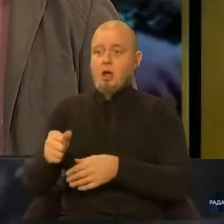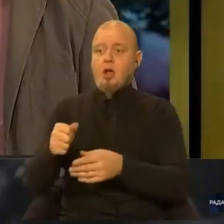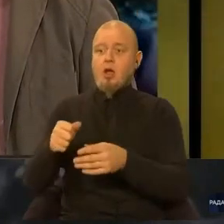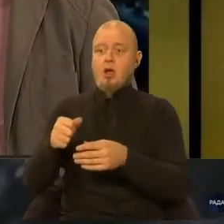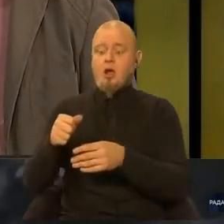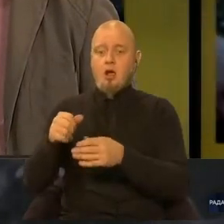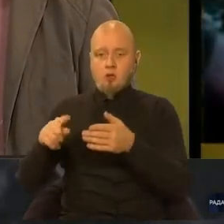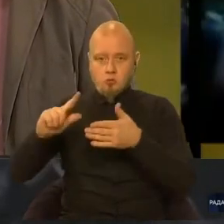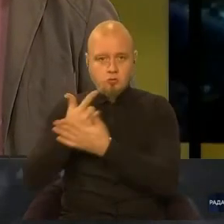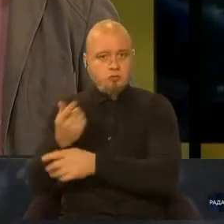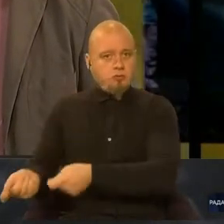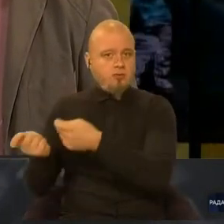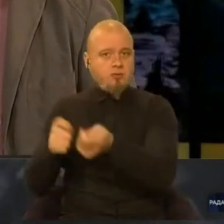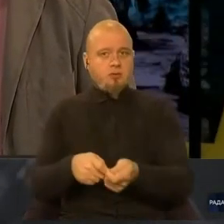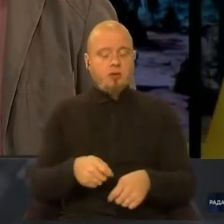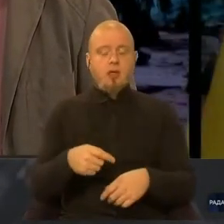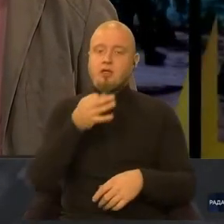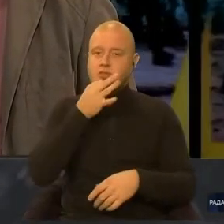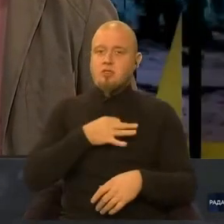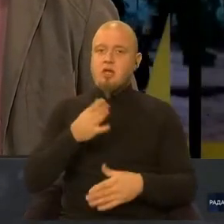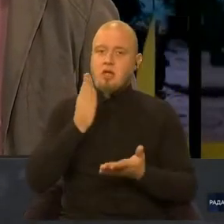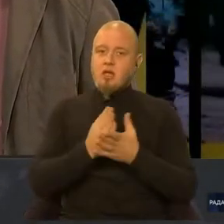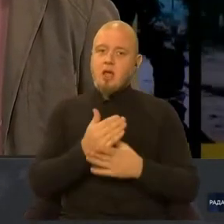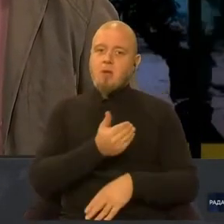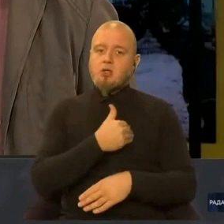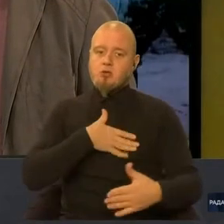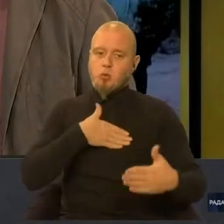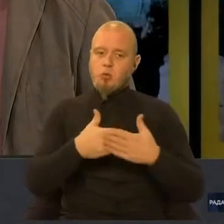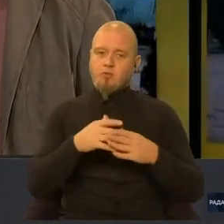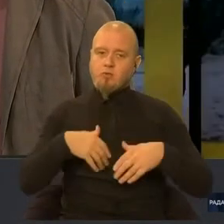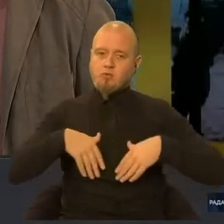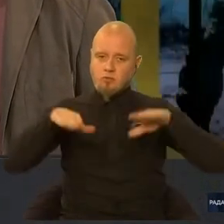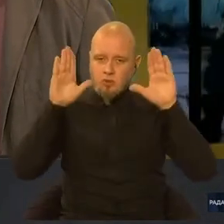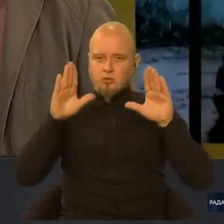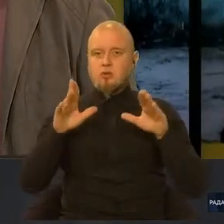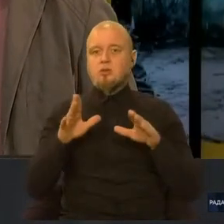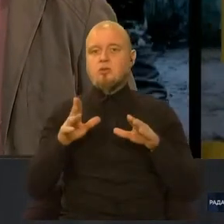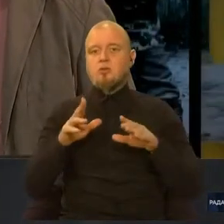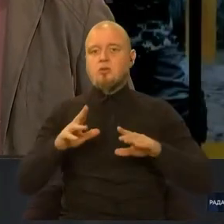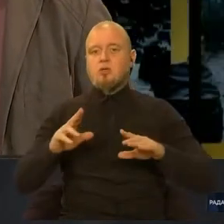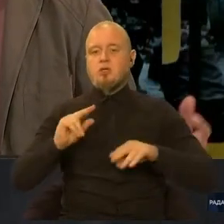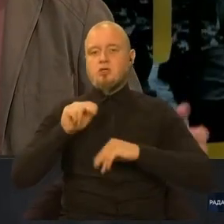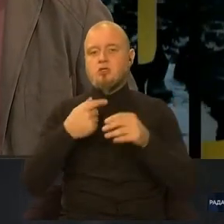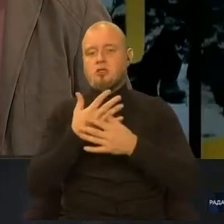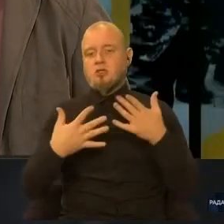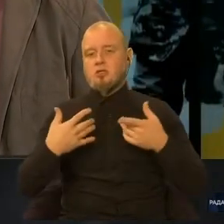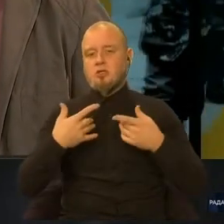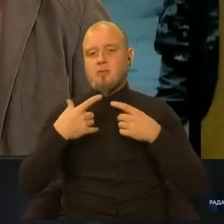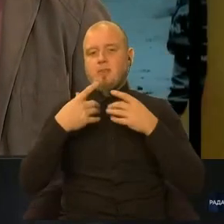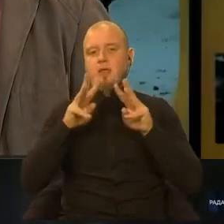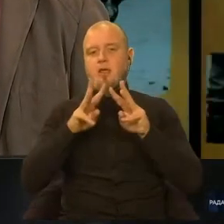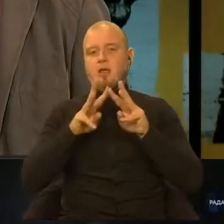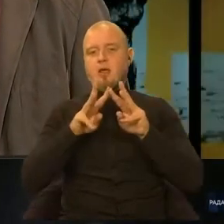А скажіть, є бажаючі добровільно здатися в полон через різні канали, які ось ми